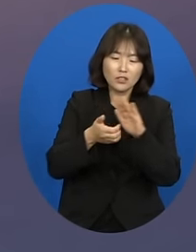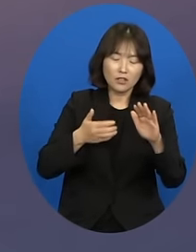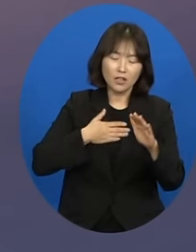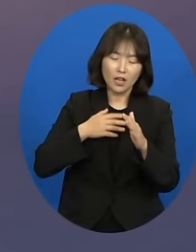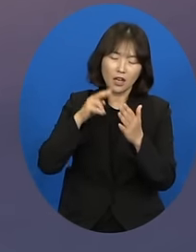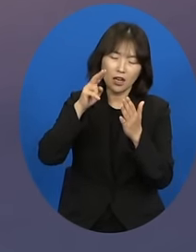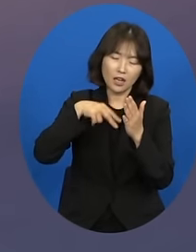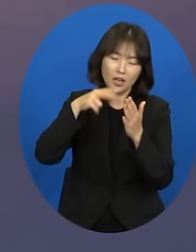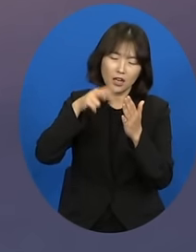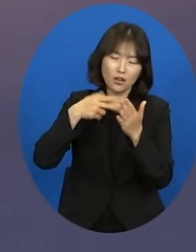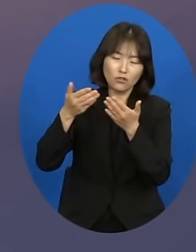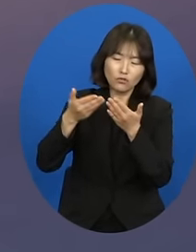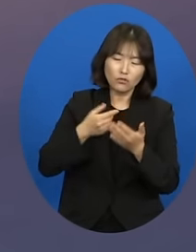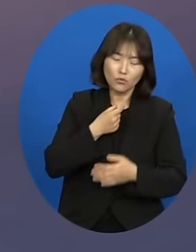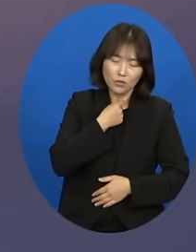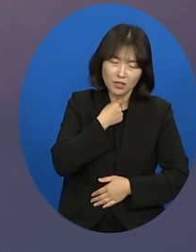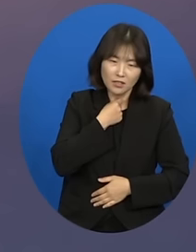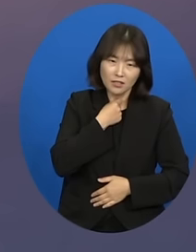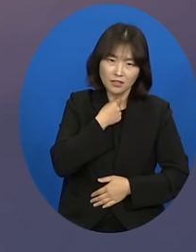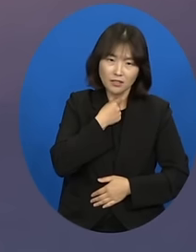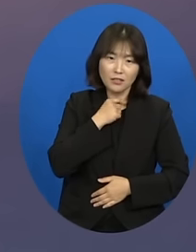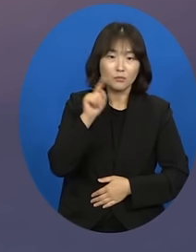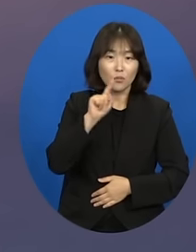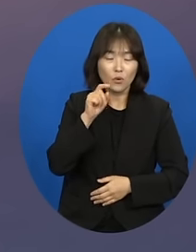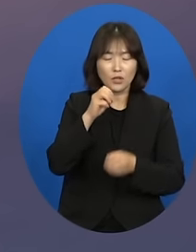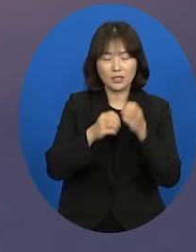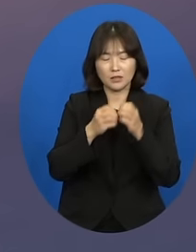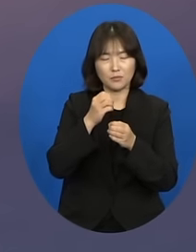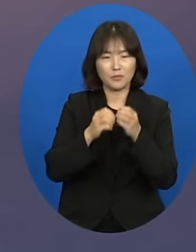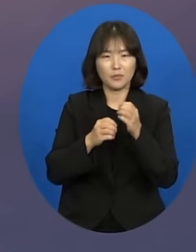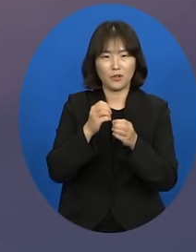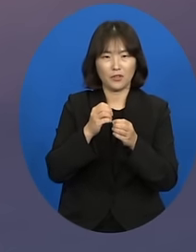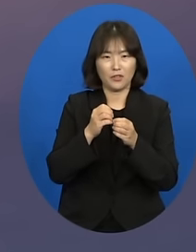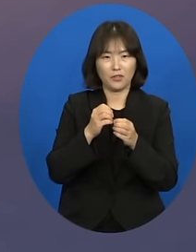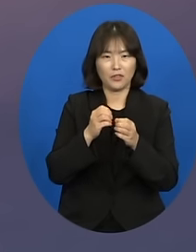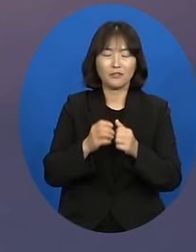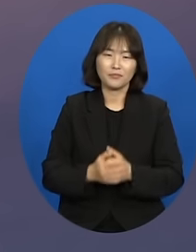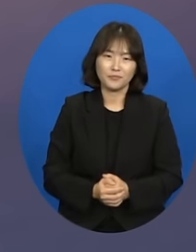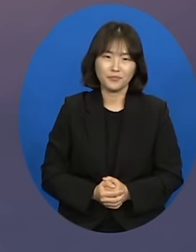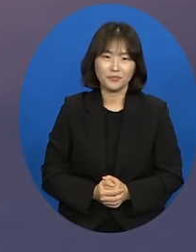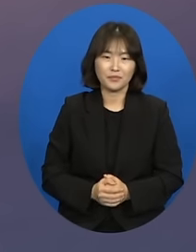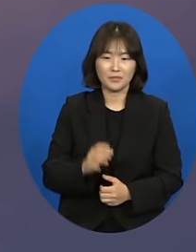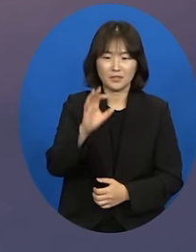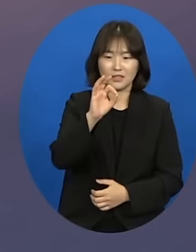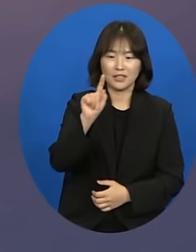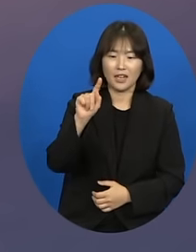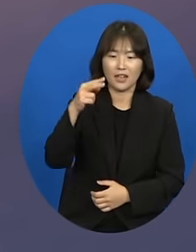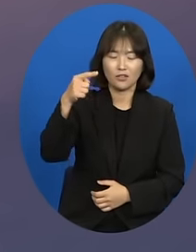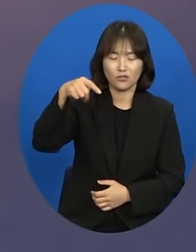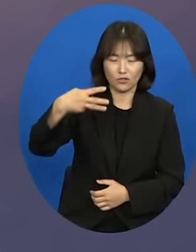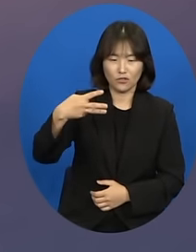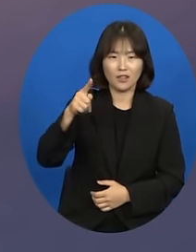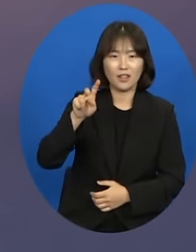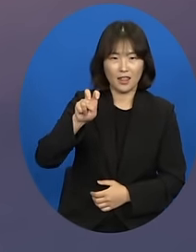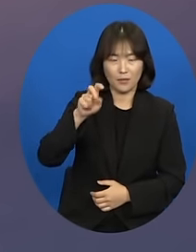23편이잖아요. 요한나의 목자시니. 아둘람 기도회. 어떻게 또 이런 이름을 지으셨어요?